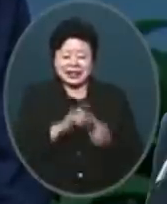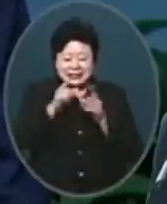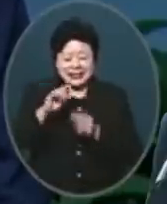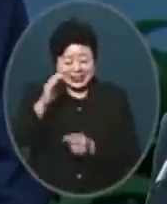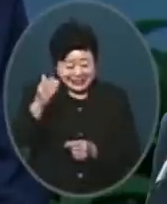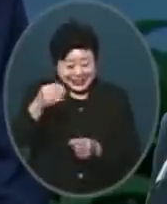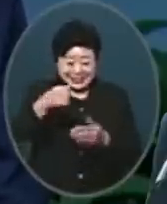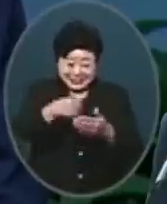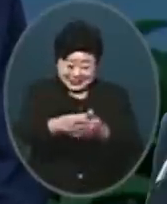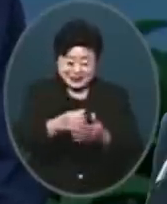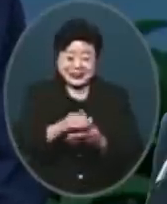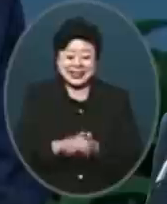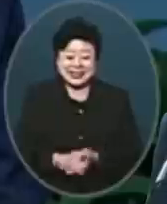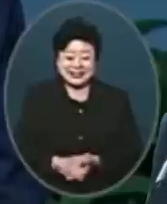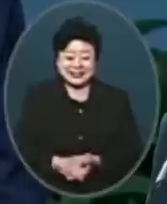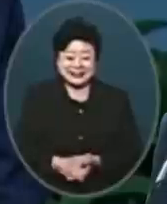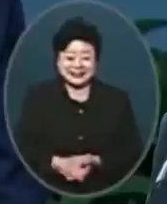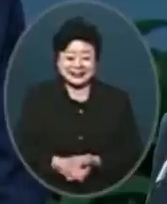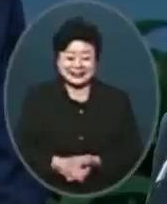된다는 것입니다.